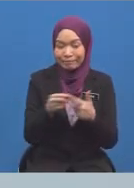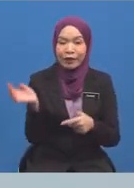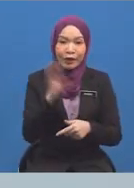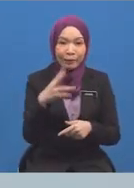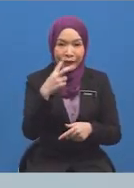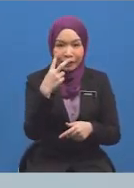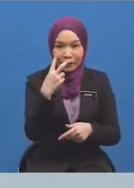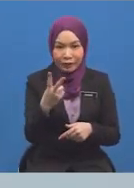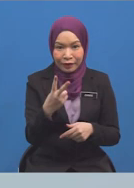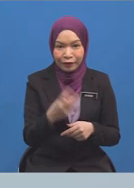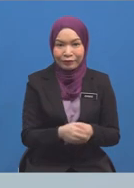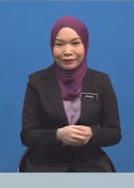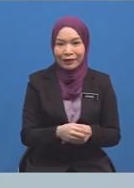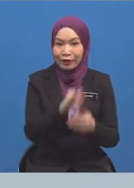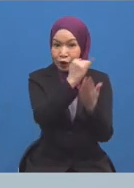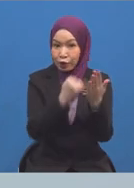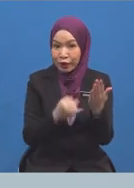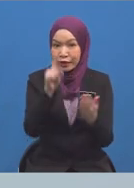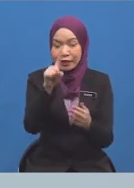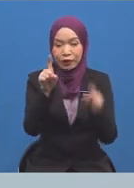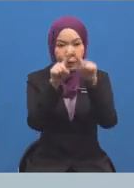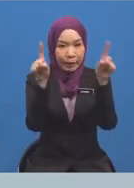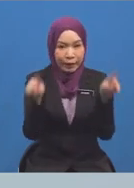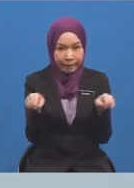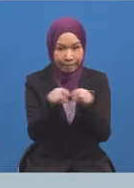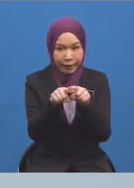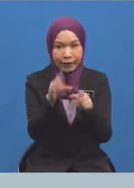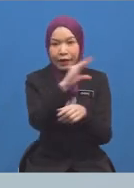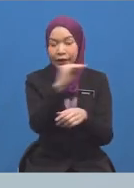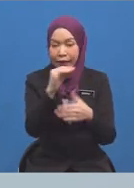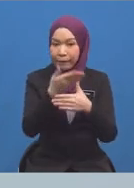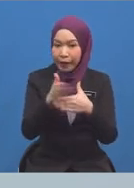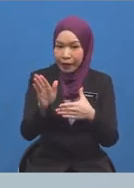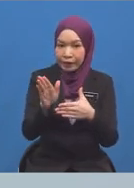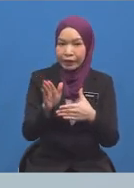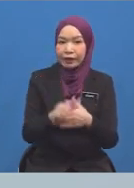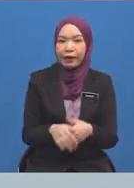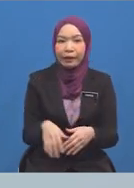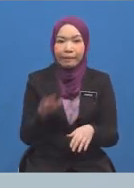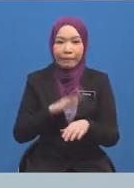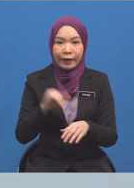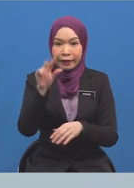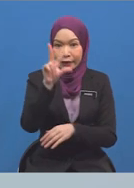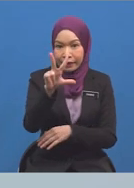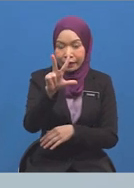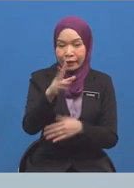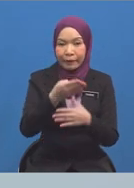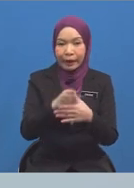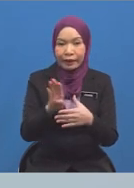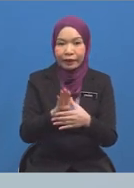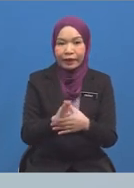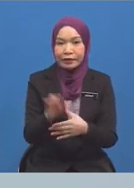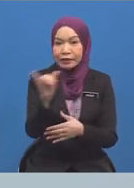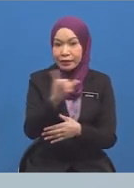satu segi empat puluh Mari kita membahagikan segiempat ini kepada kebahagiaan sama